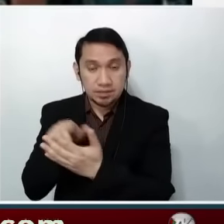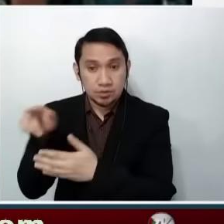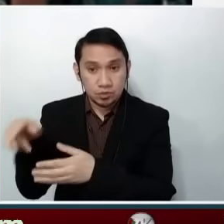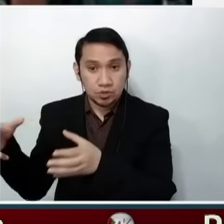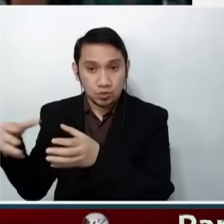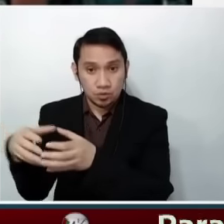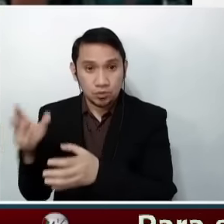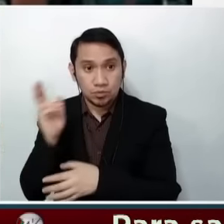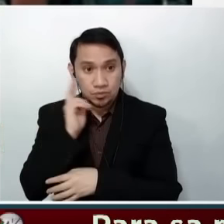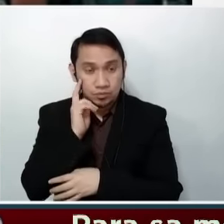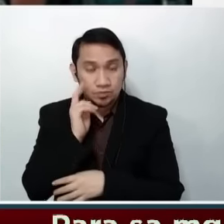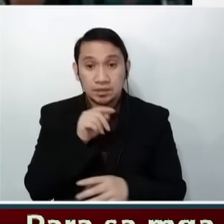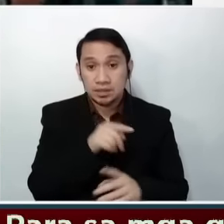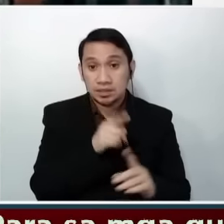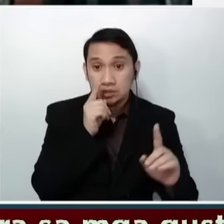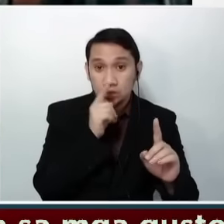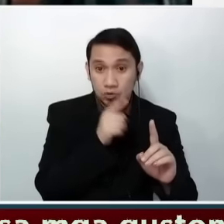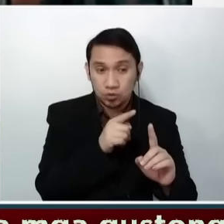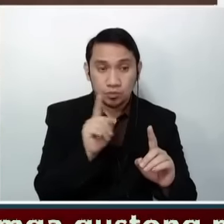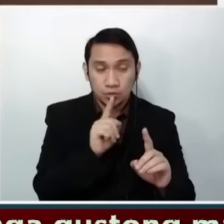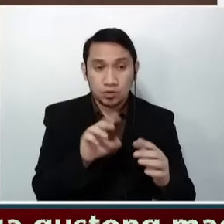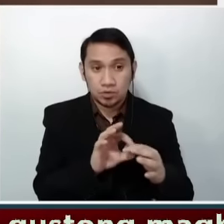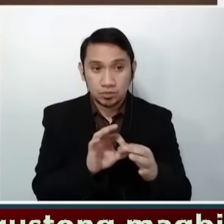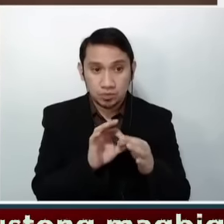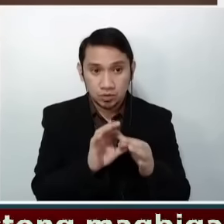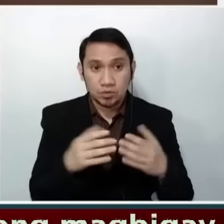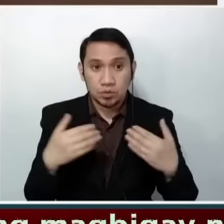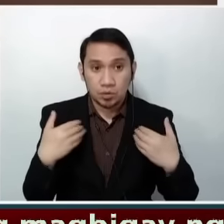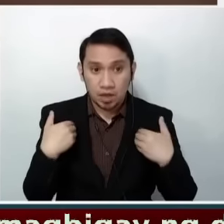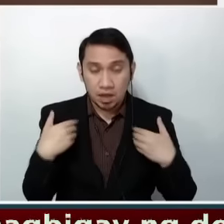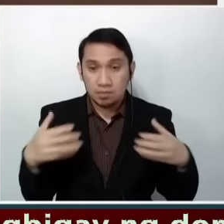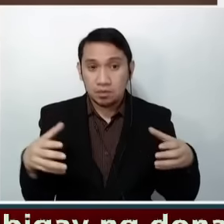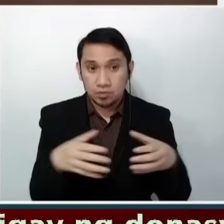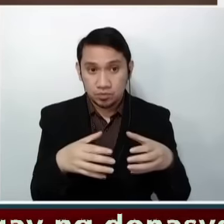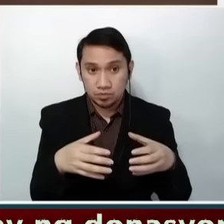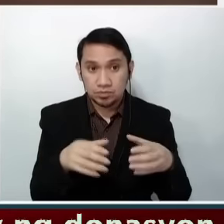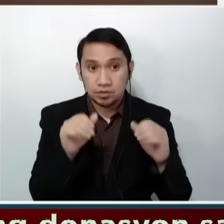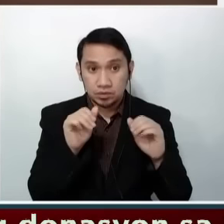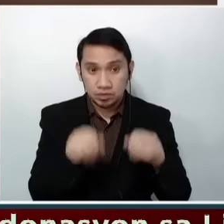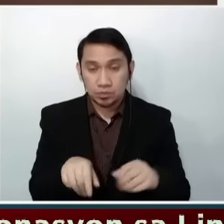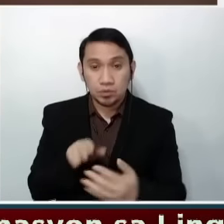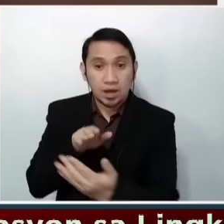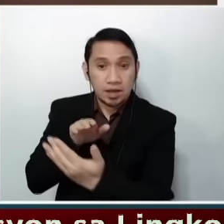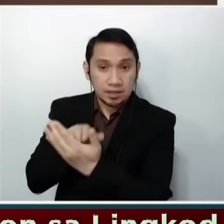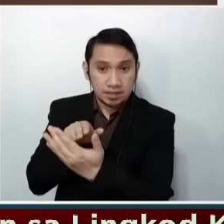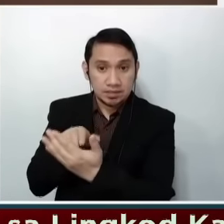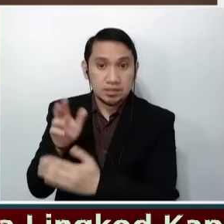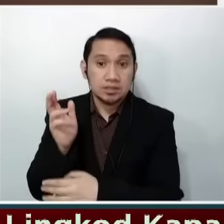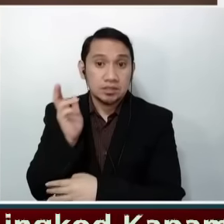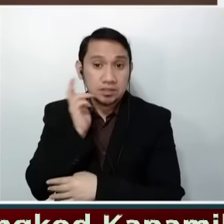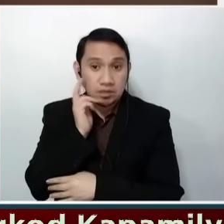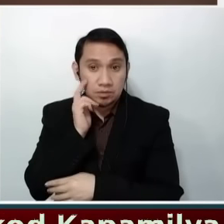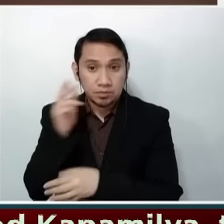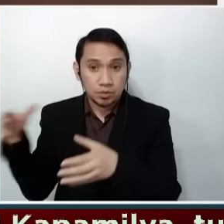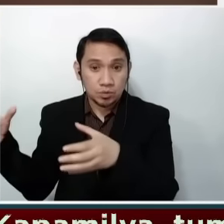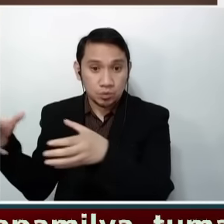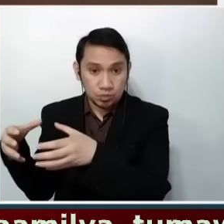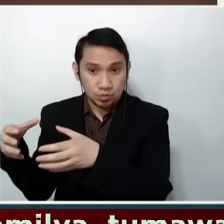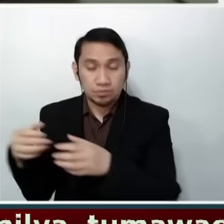was unification. Put up a common candidate if possible, against the administration. I offered